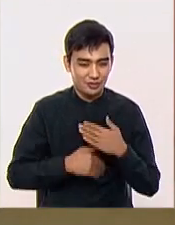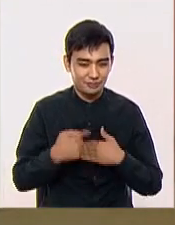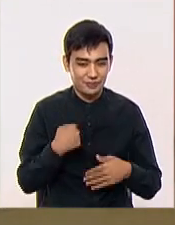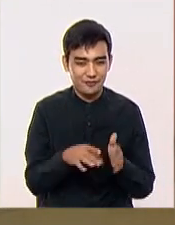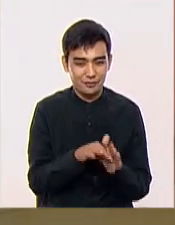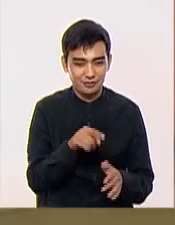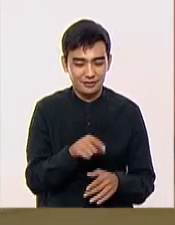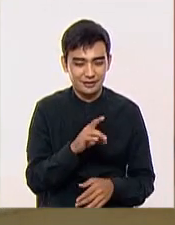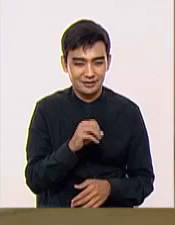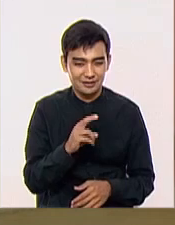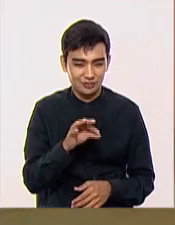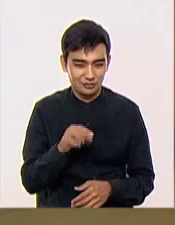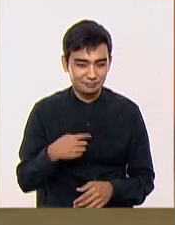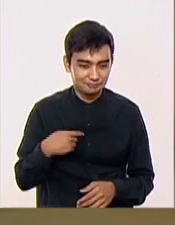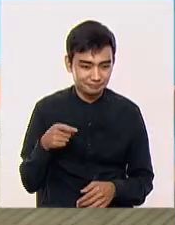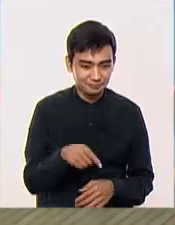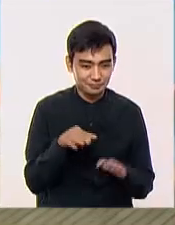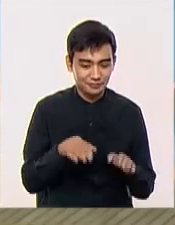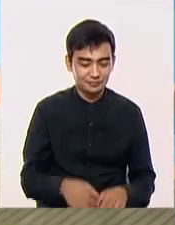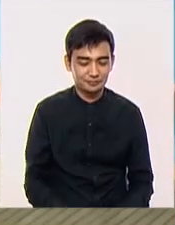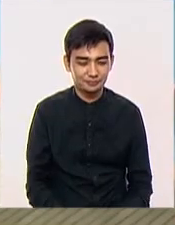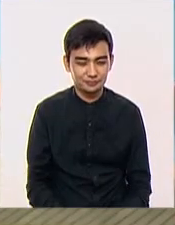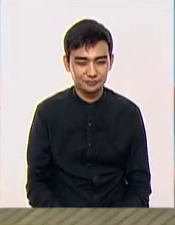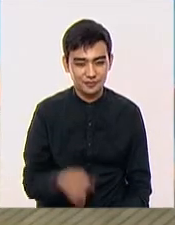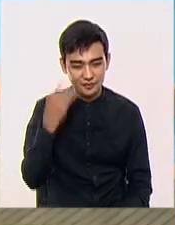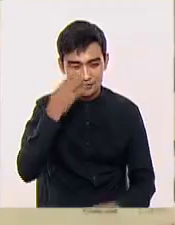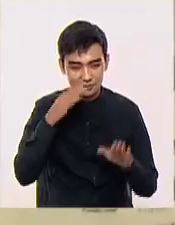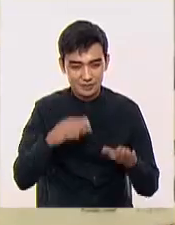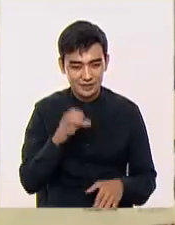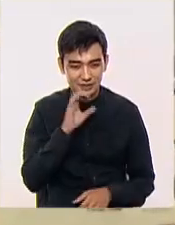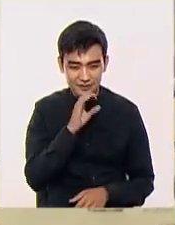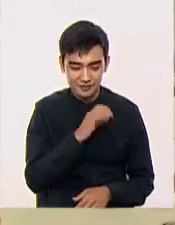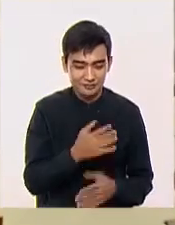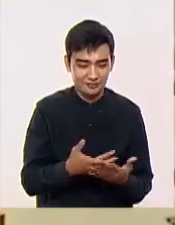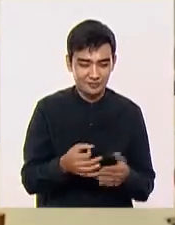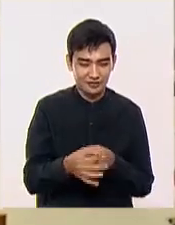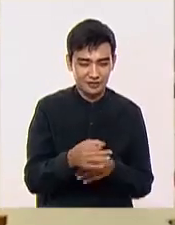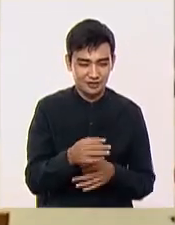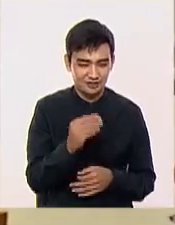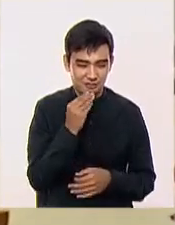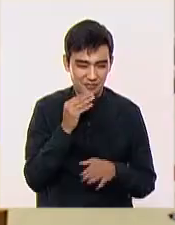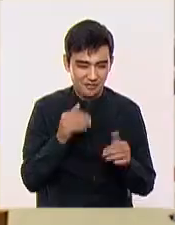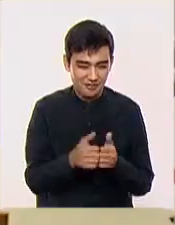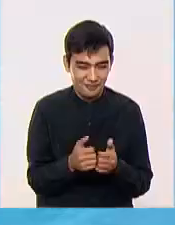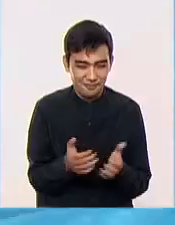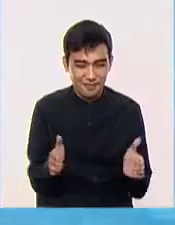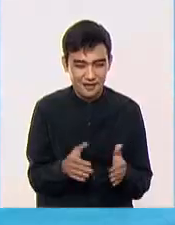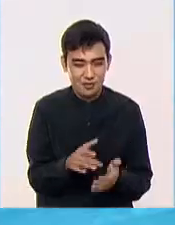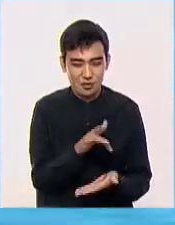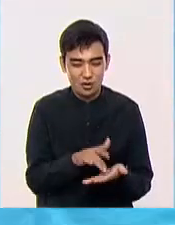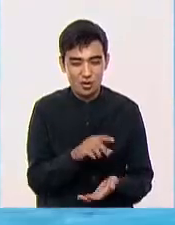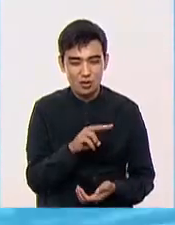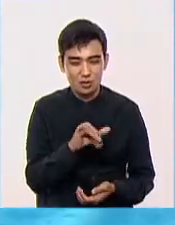отельді таңдағанымызға, осы жаққа келгенімізге. Африка құрлығының солтүстік шығысында орналасқан Мысыр елінің шағын қалаларының бірі